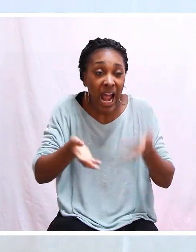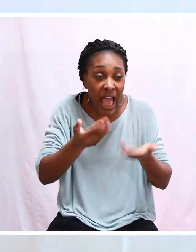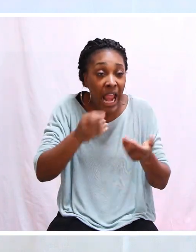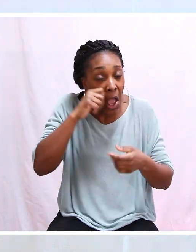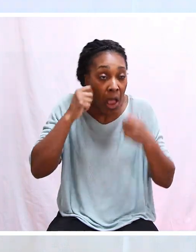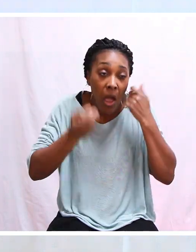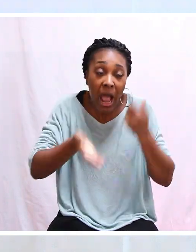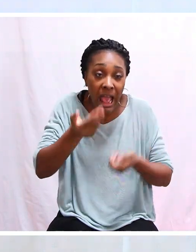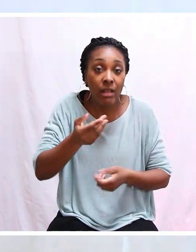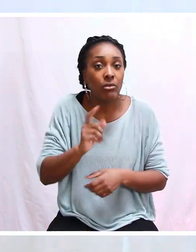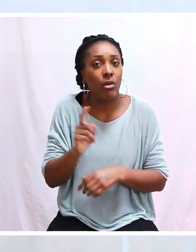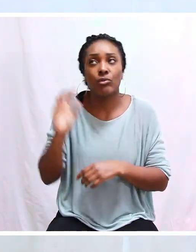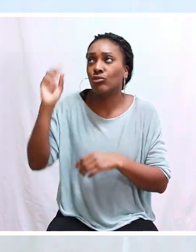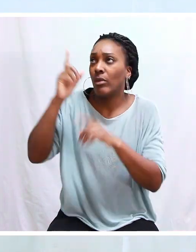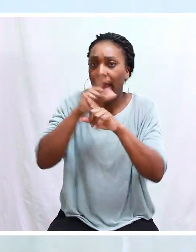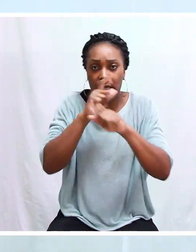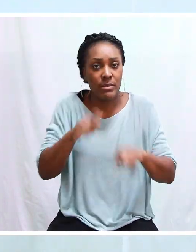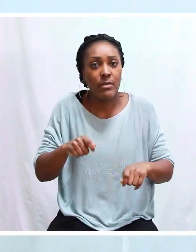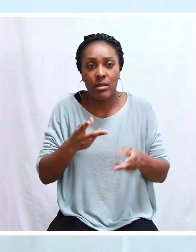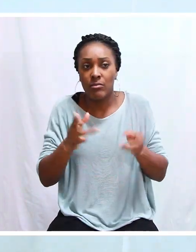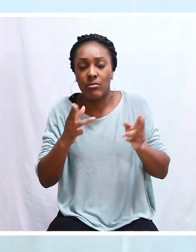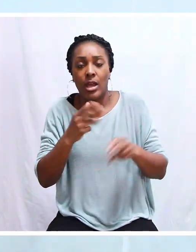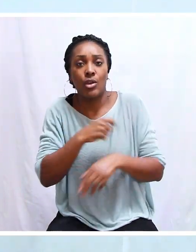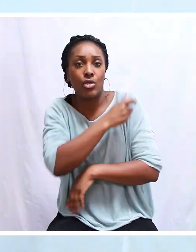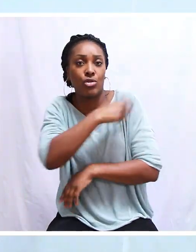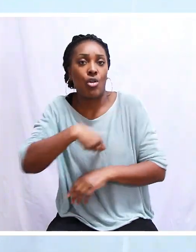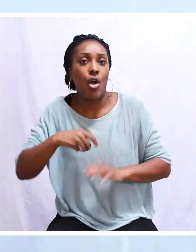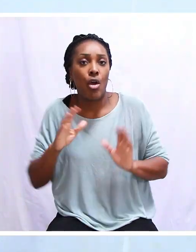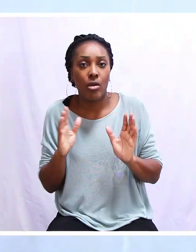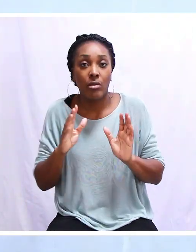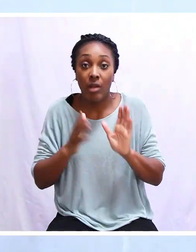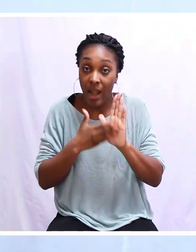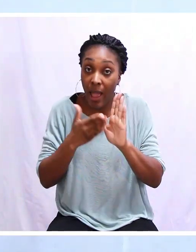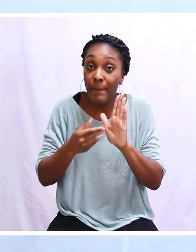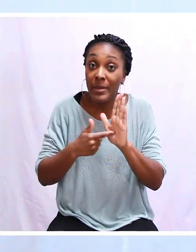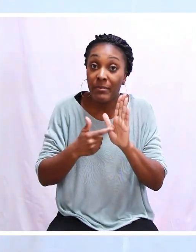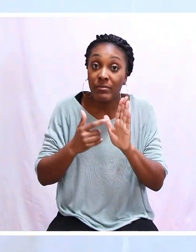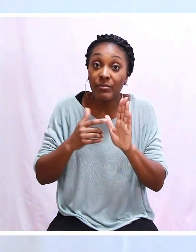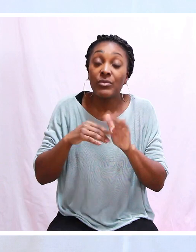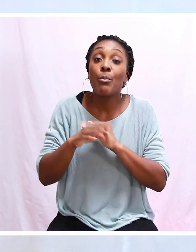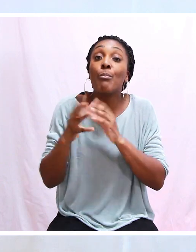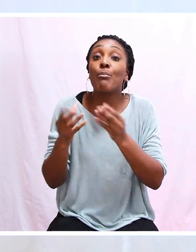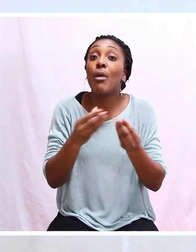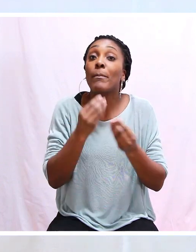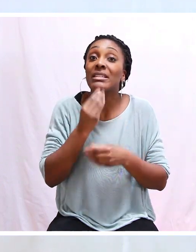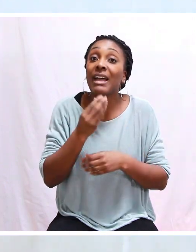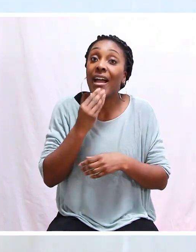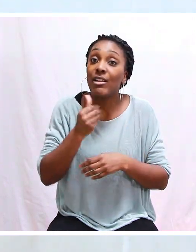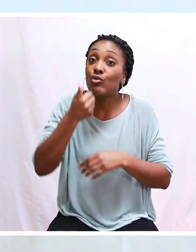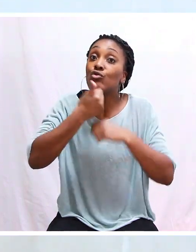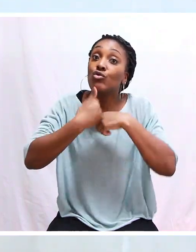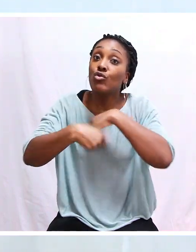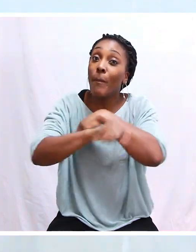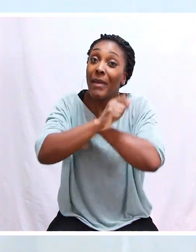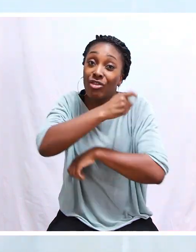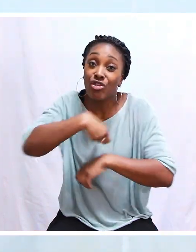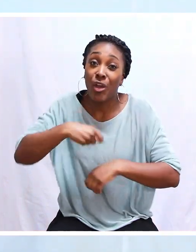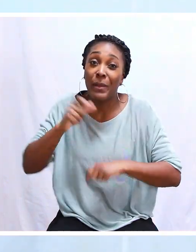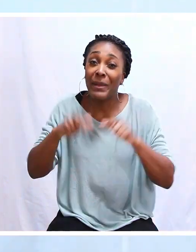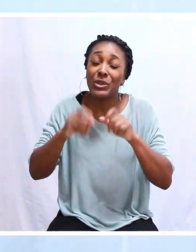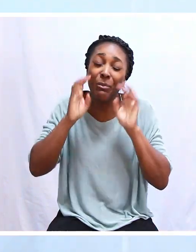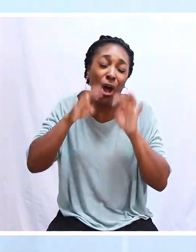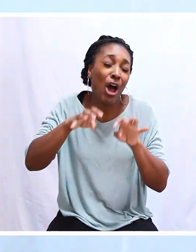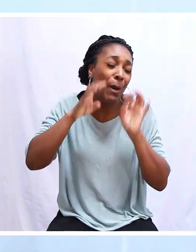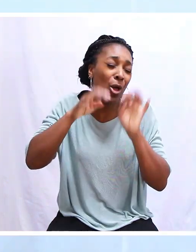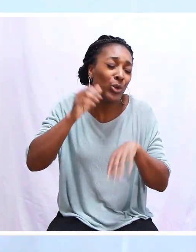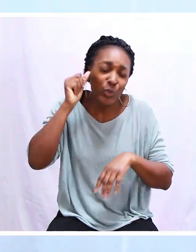temps-là, le temps du deuil. Dans les Écritures, on voit que les deuils, même chez les Hébreux, ça durait plus d'une semaine, où les gens pleuraient tous les